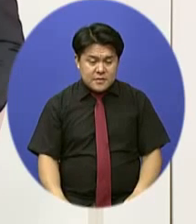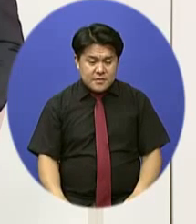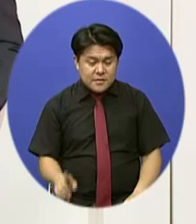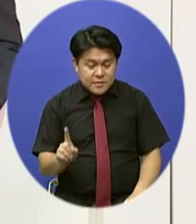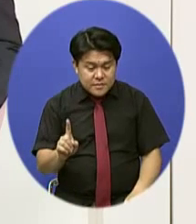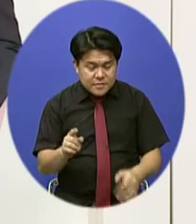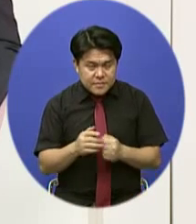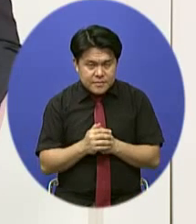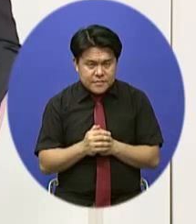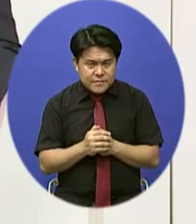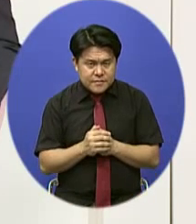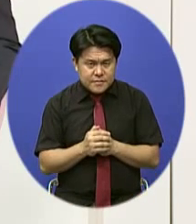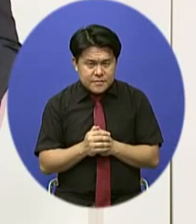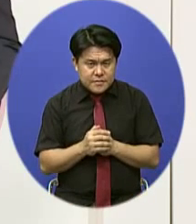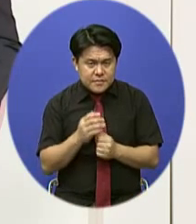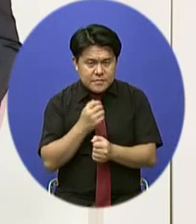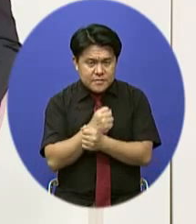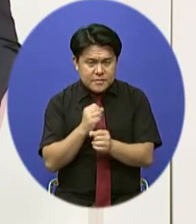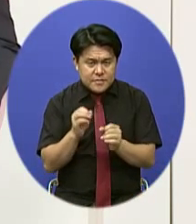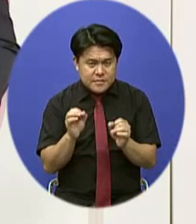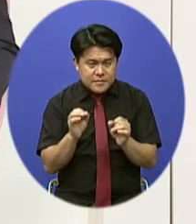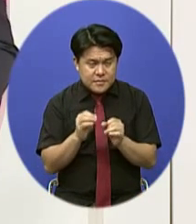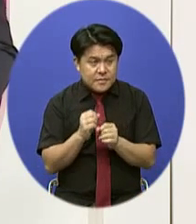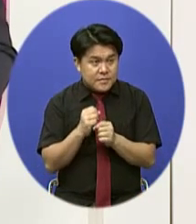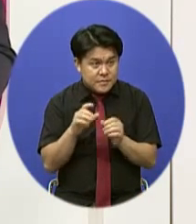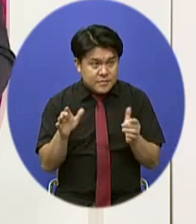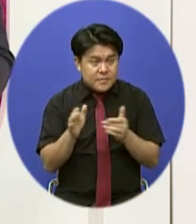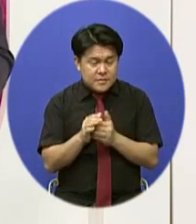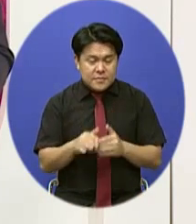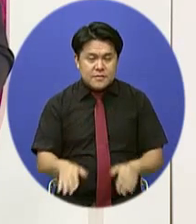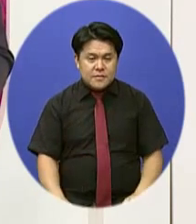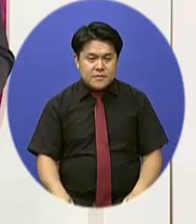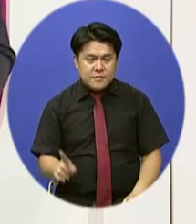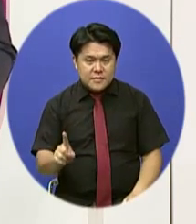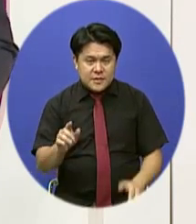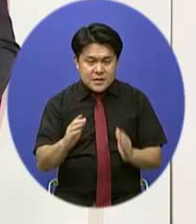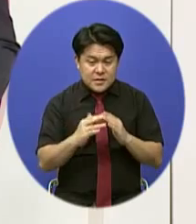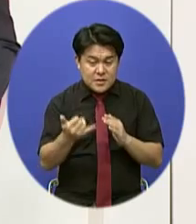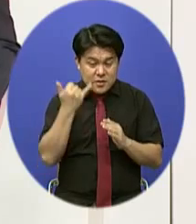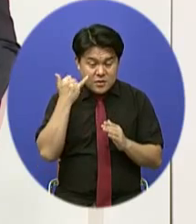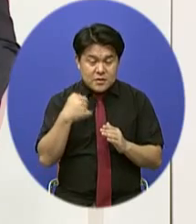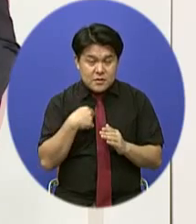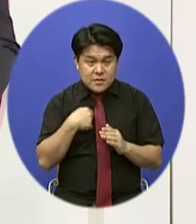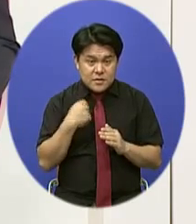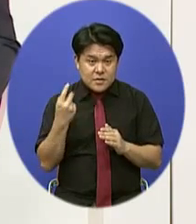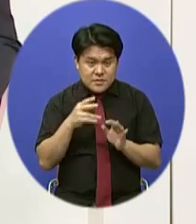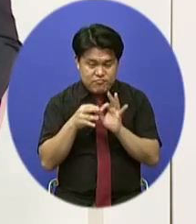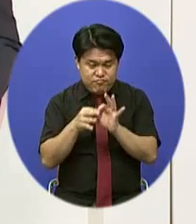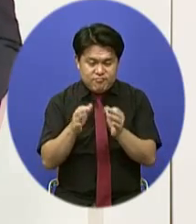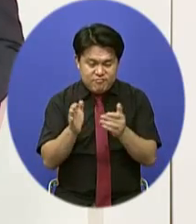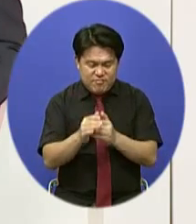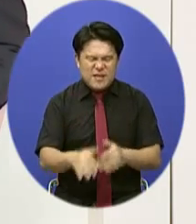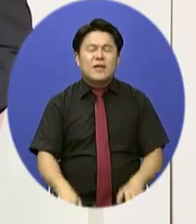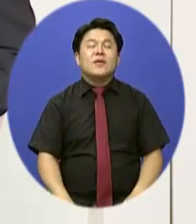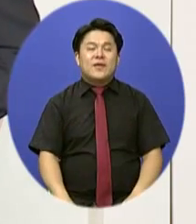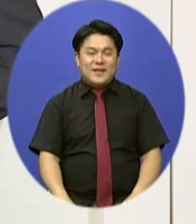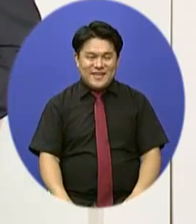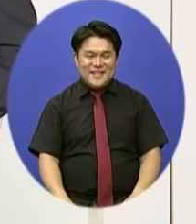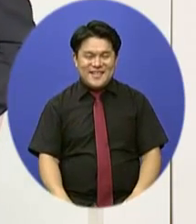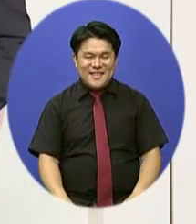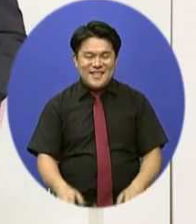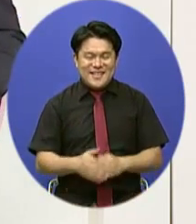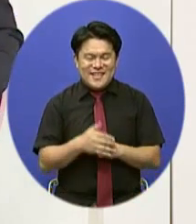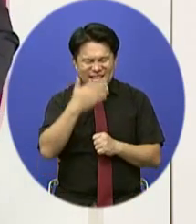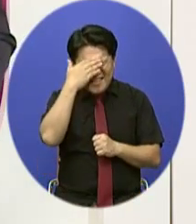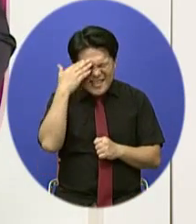우연치 않게 예약을 하게 됐어요. 그래서 네. 아침에 전화 와서 연결이 됐습니다. 아이고 그러시군요.